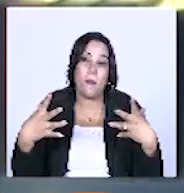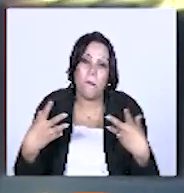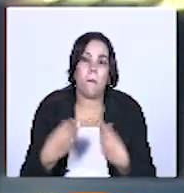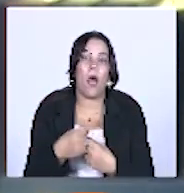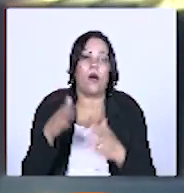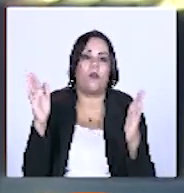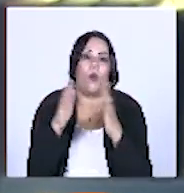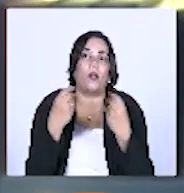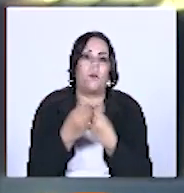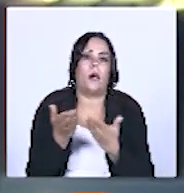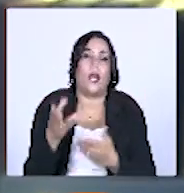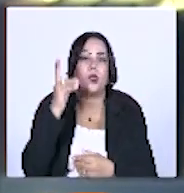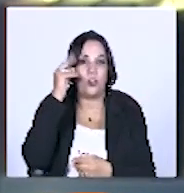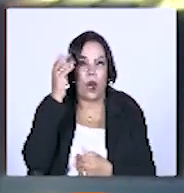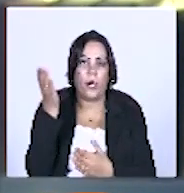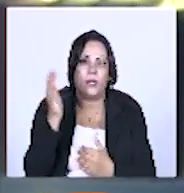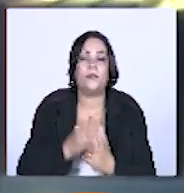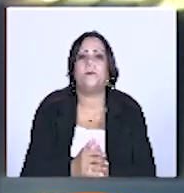في